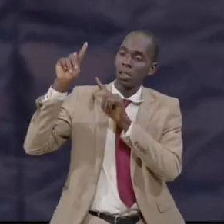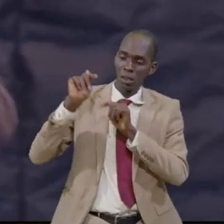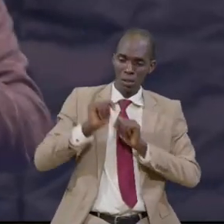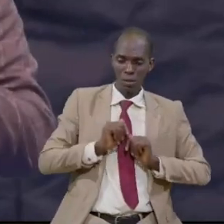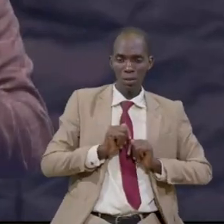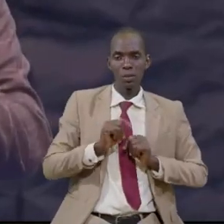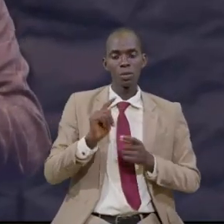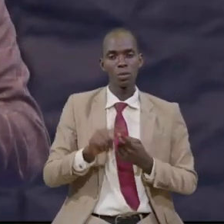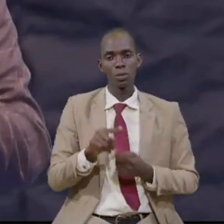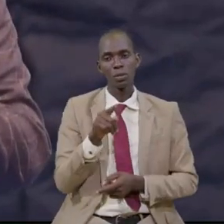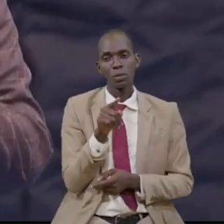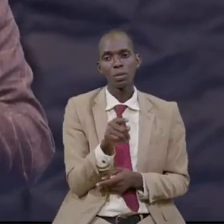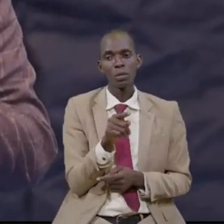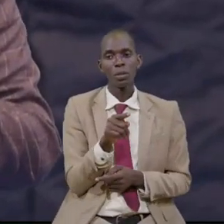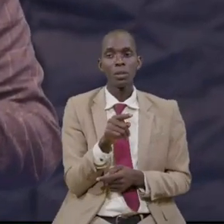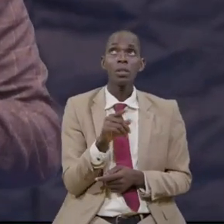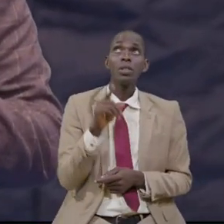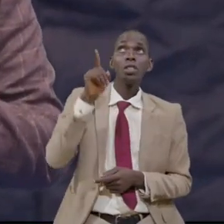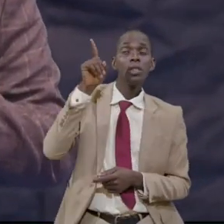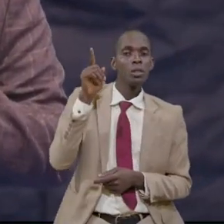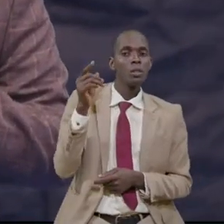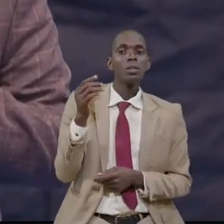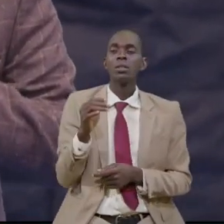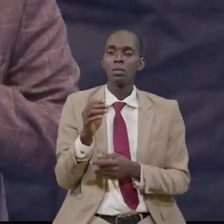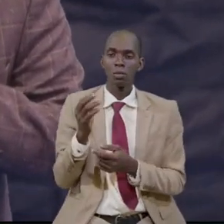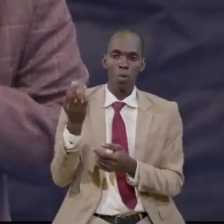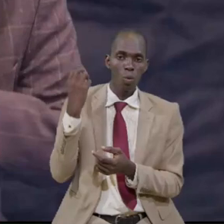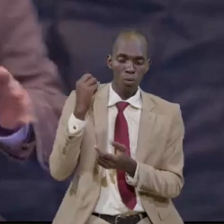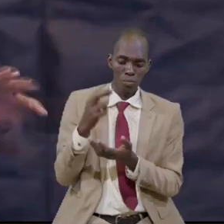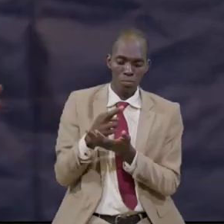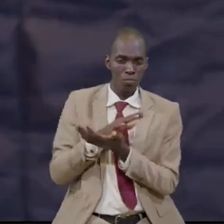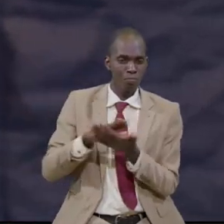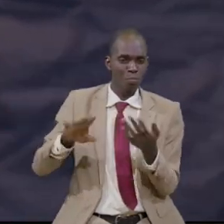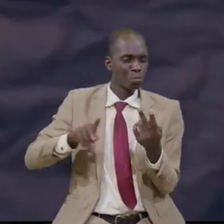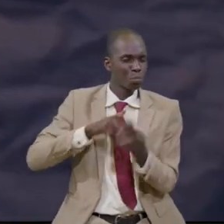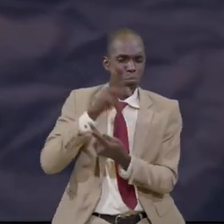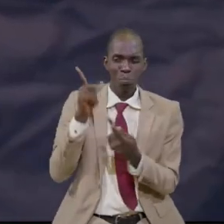sur votre compte. Et lui, il est juste, parfaitement juste,